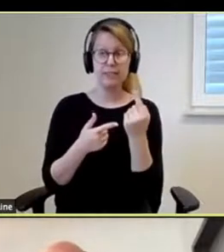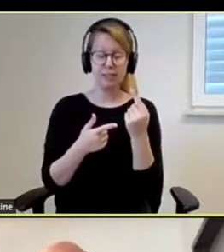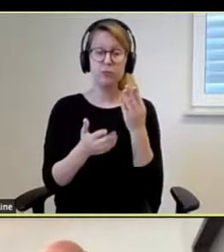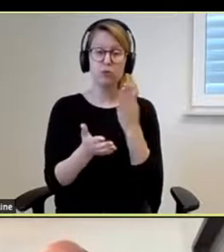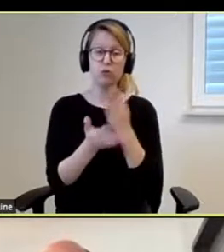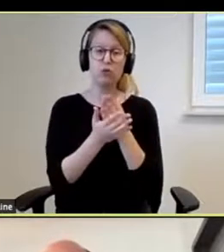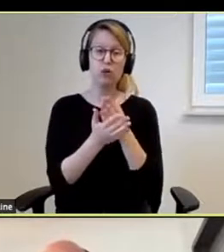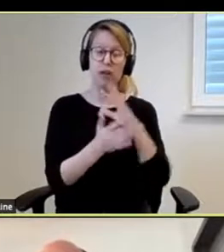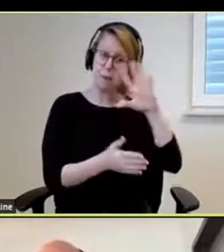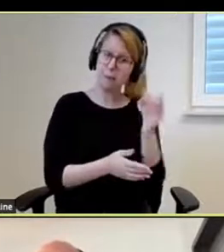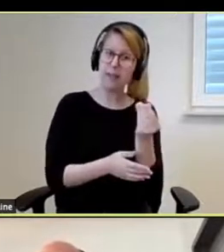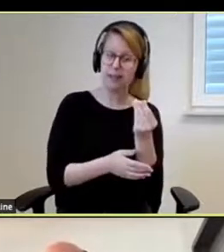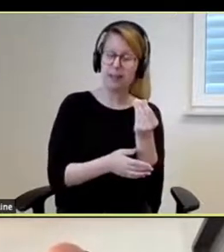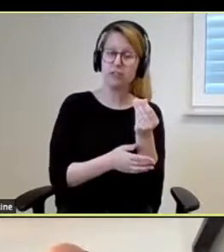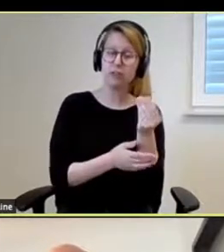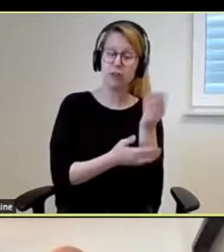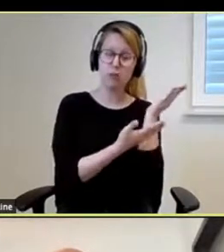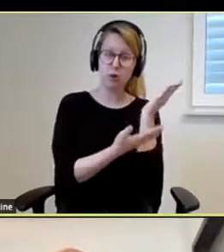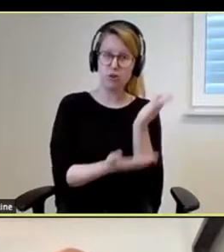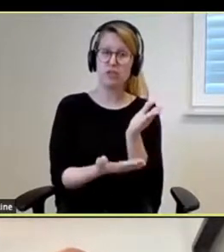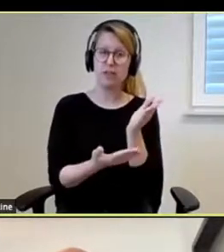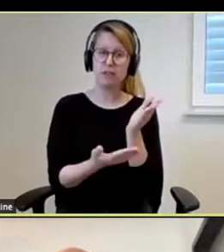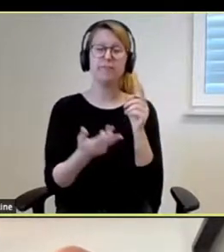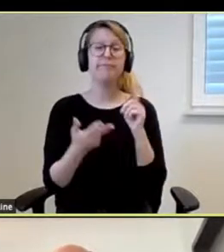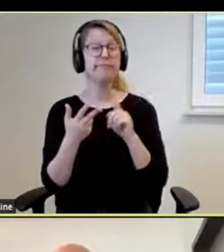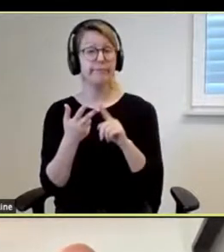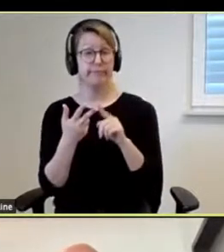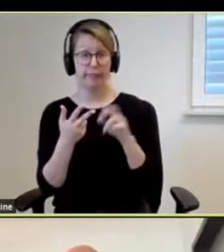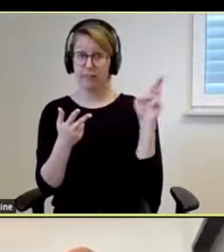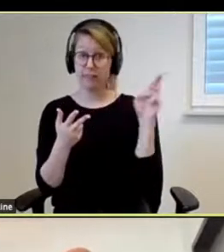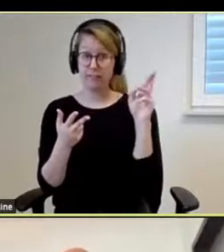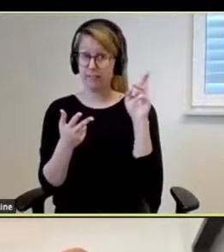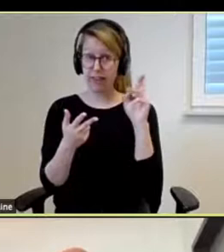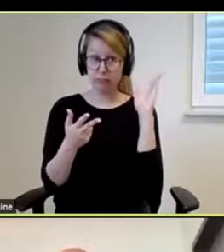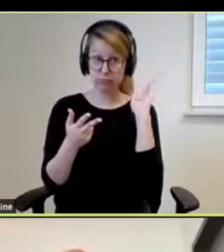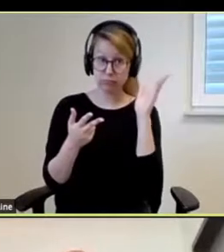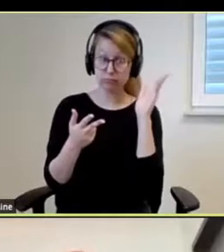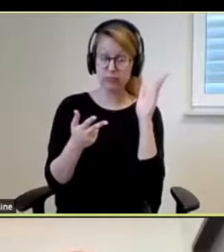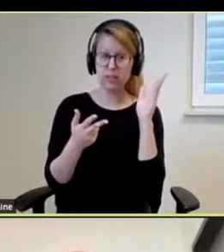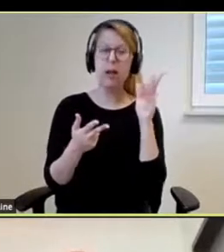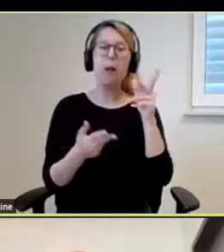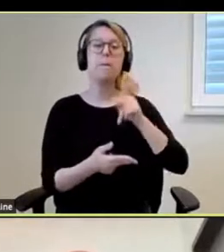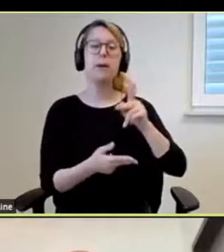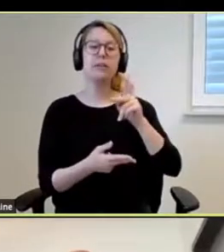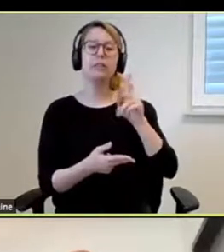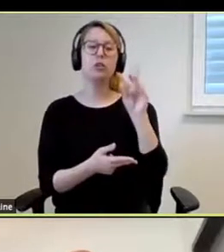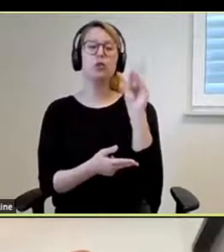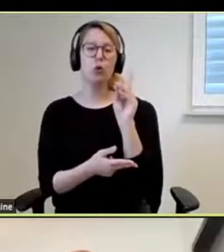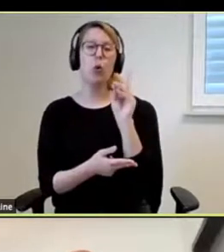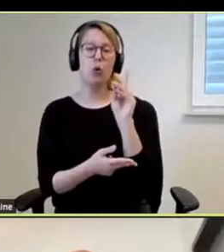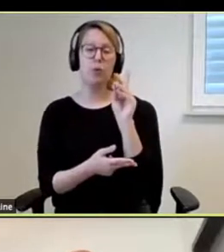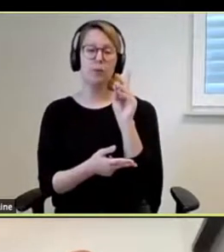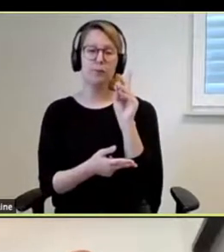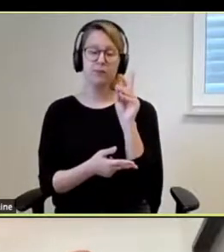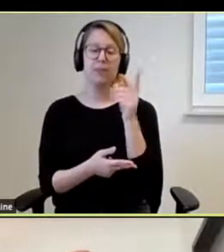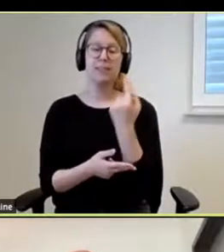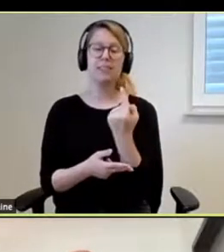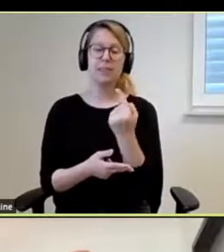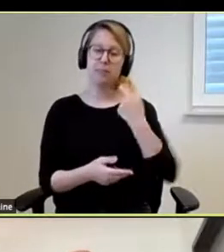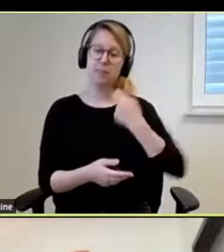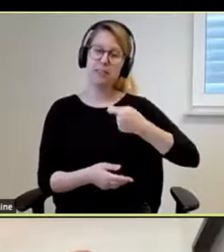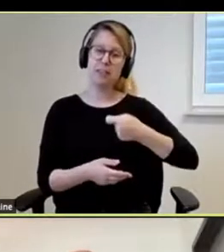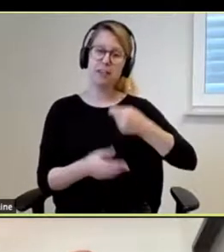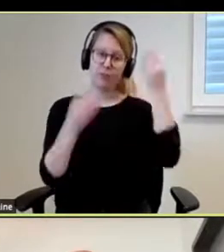hat, ist auch präsentiert. Du noch um Patrick Doron, den Präsident von InfoHandicap, für